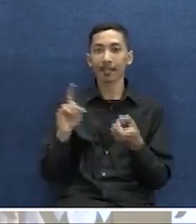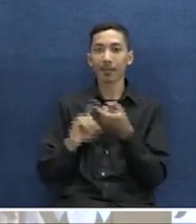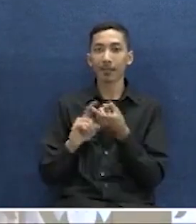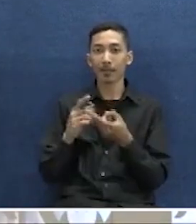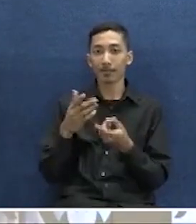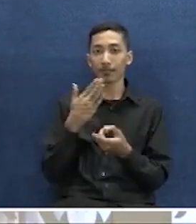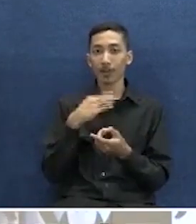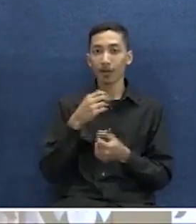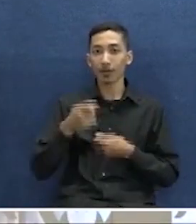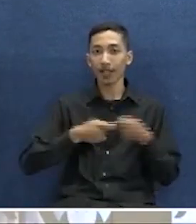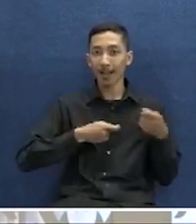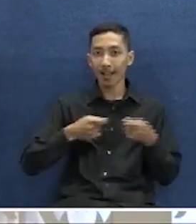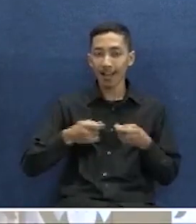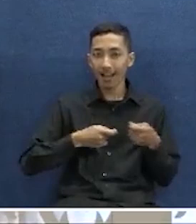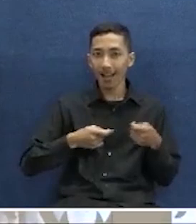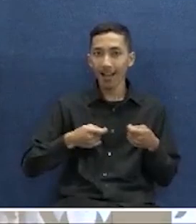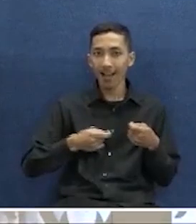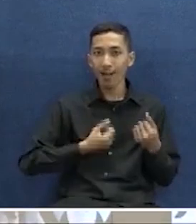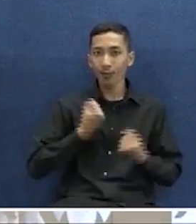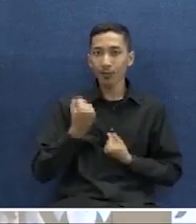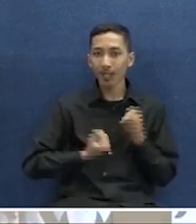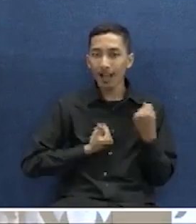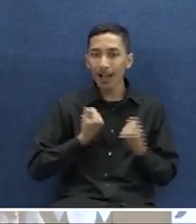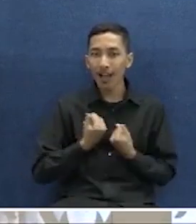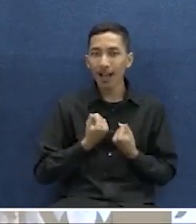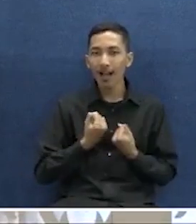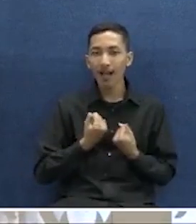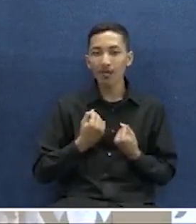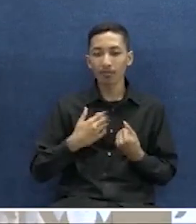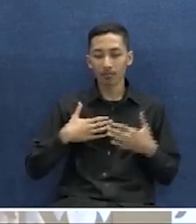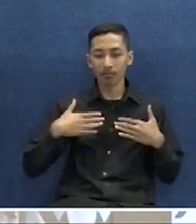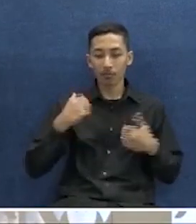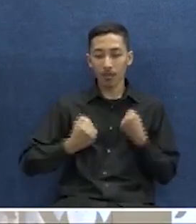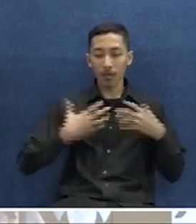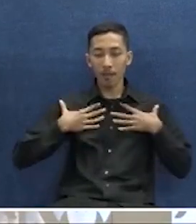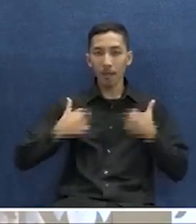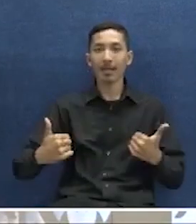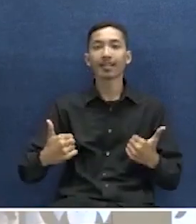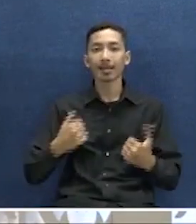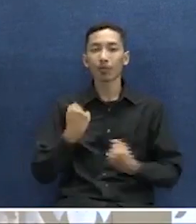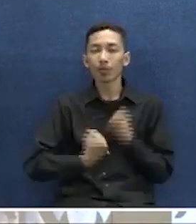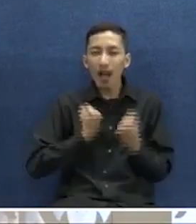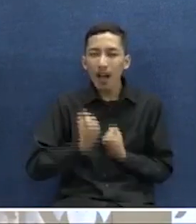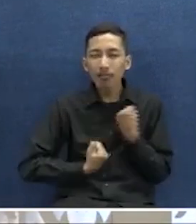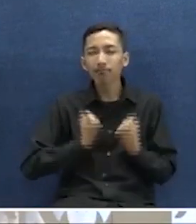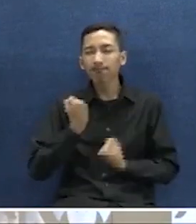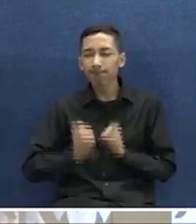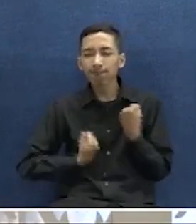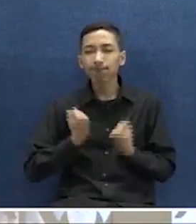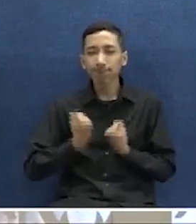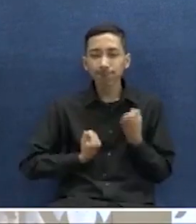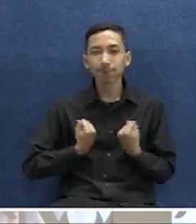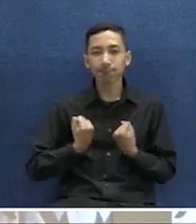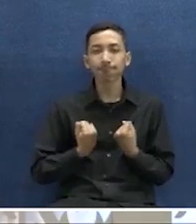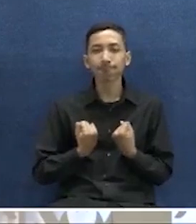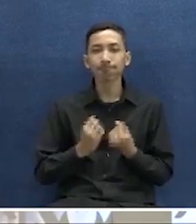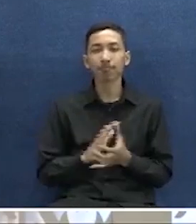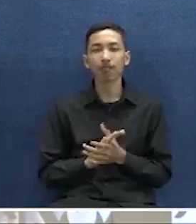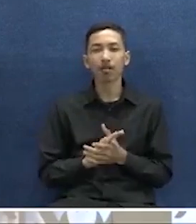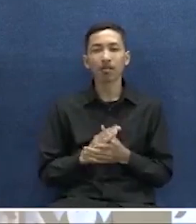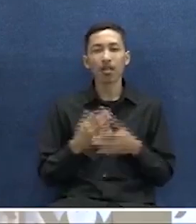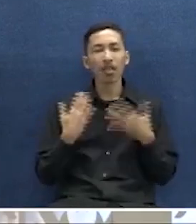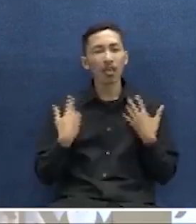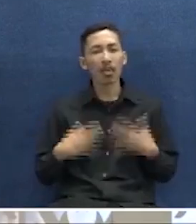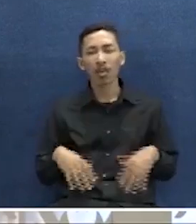usaha teman-teman harus lakukan yang terbaik kalau teman-teman Katakanlah saya bukan yang terbaik nih ya teman-teman masih ada